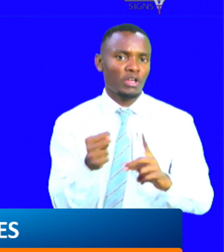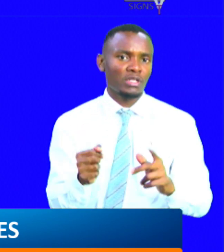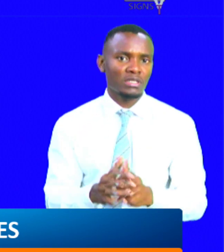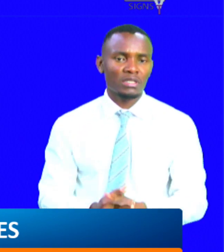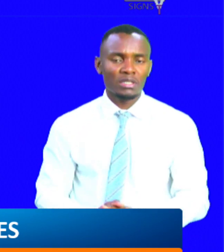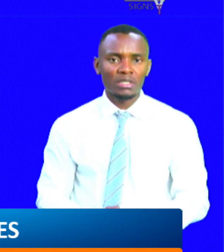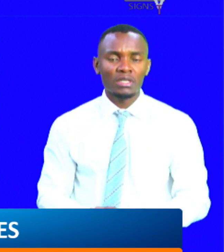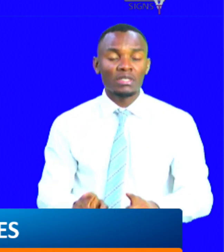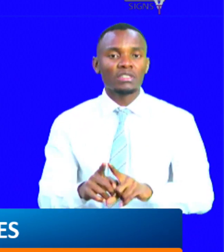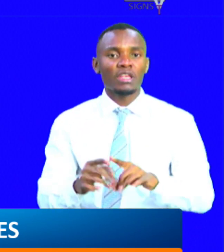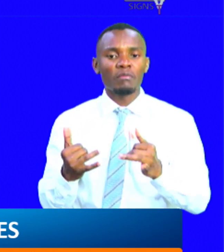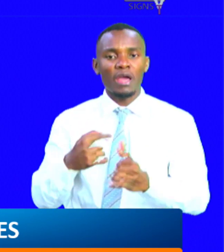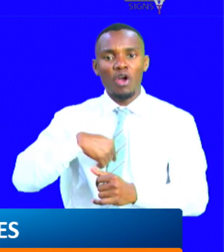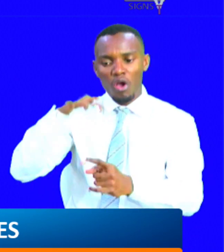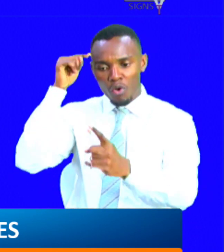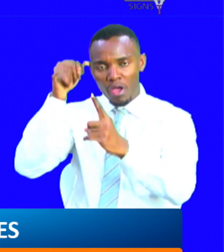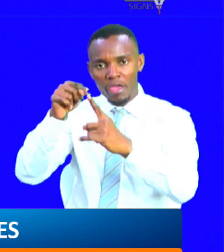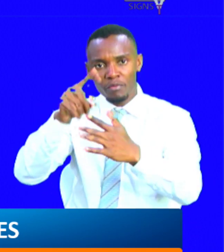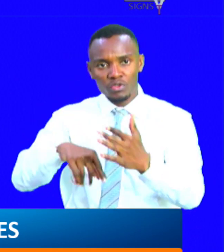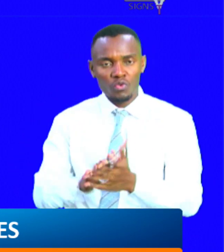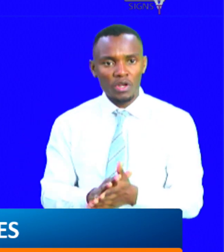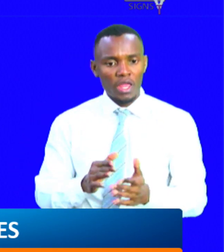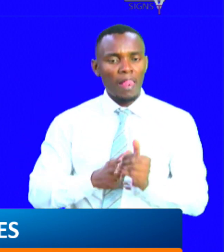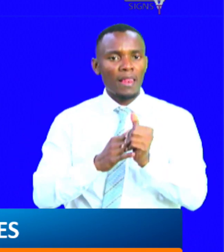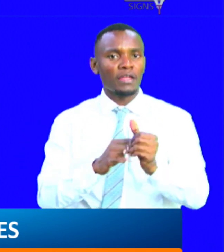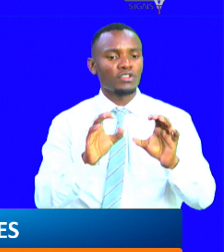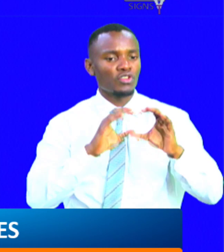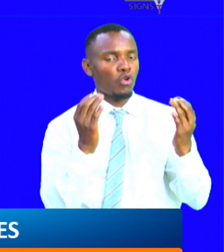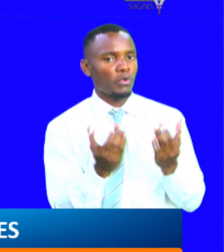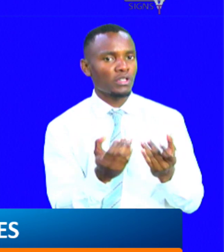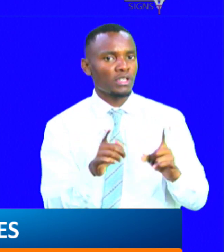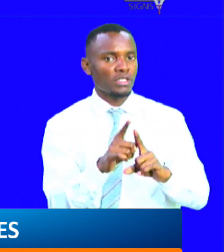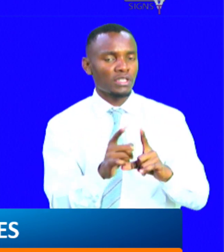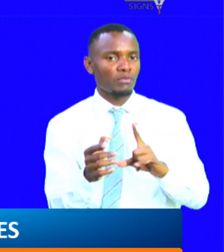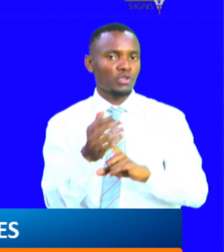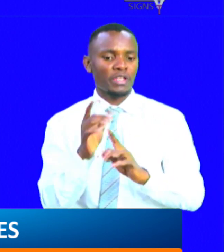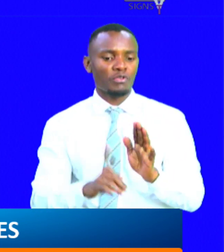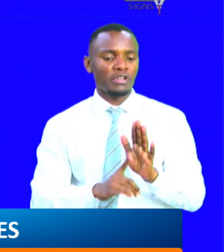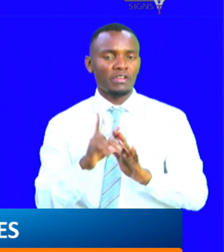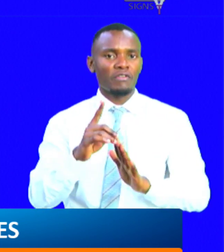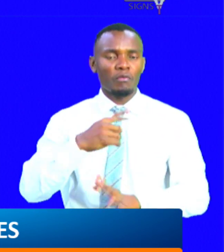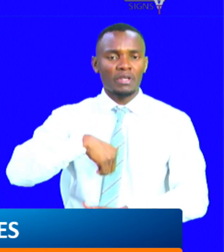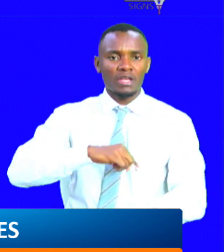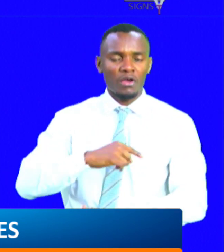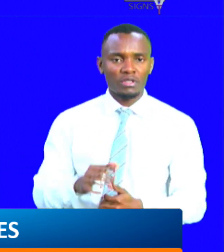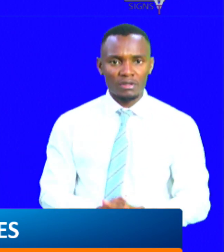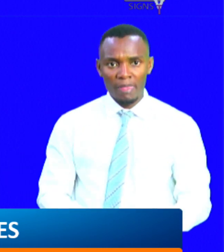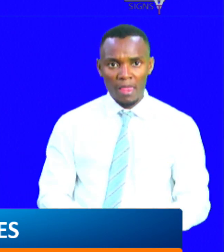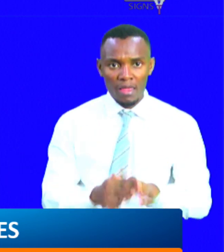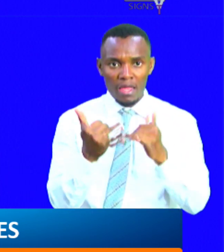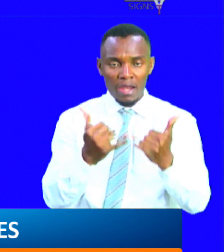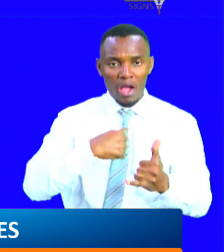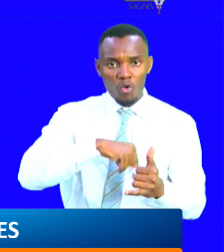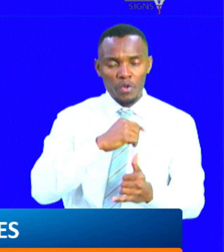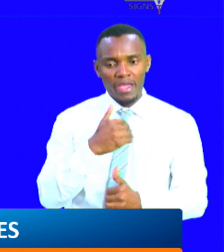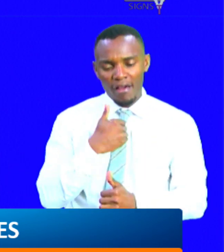yetu sasa ni kuongoza jamii, tuone maendeleo yetu kama jamii ya Umugushi inafika wapi. We now have a proper